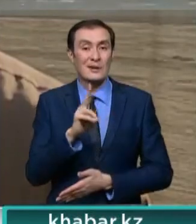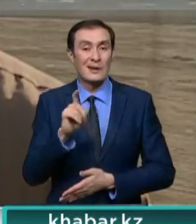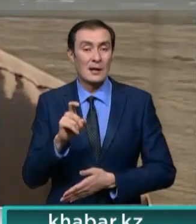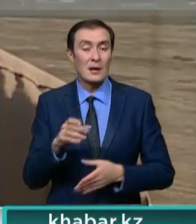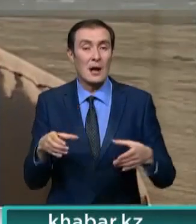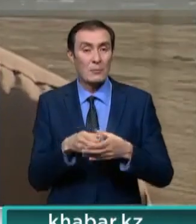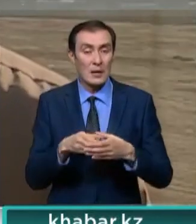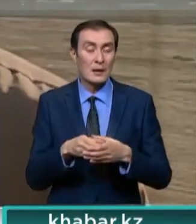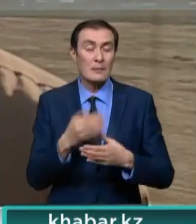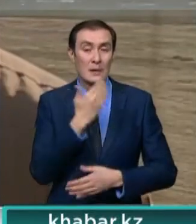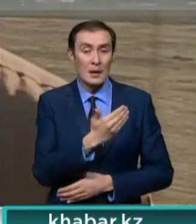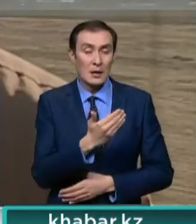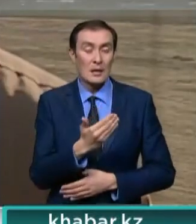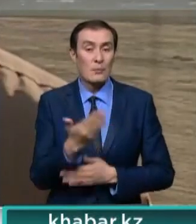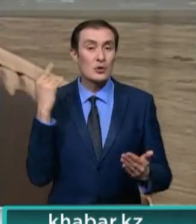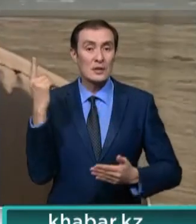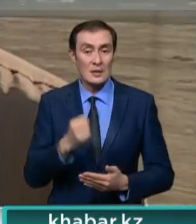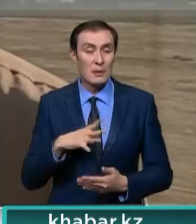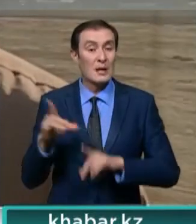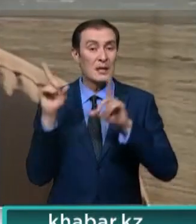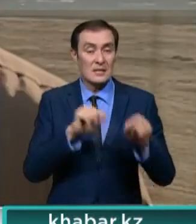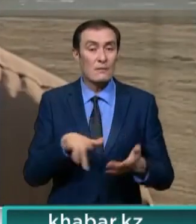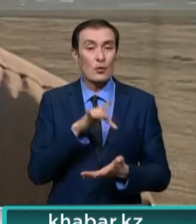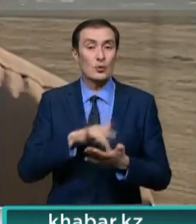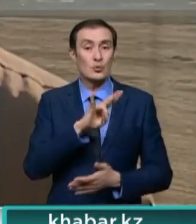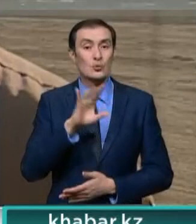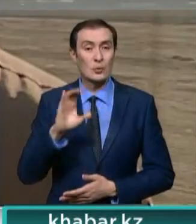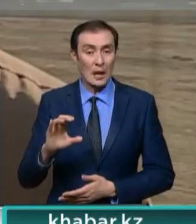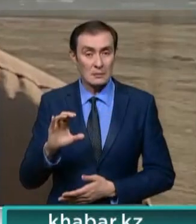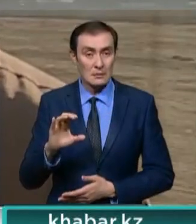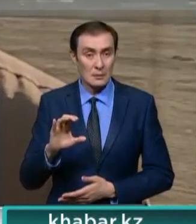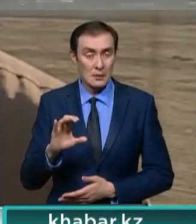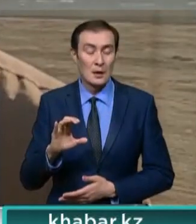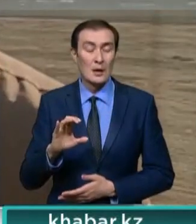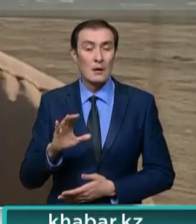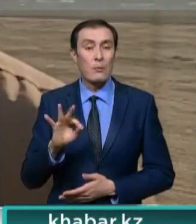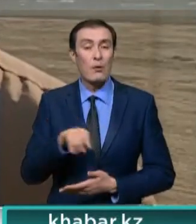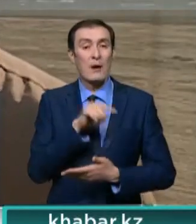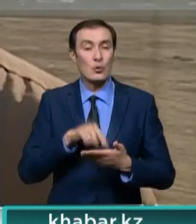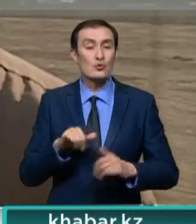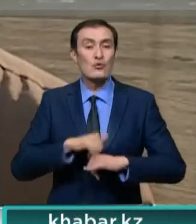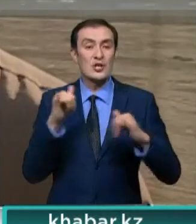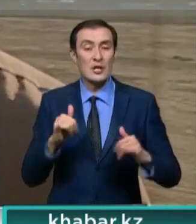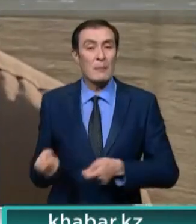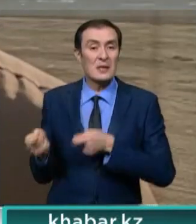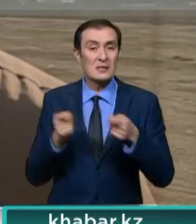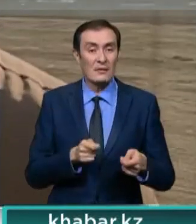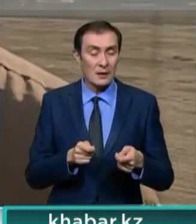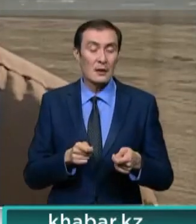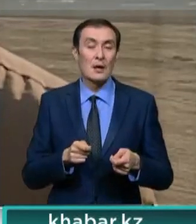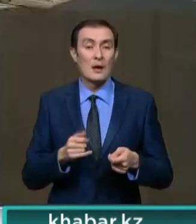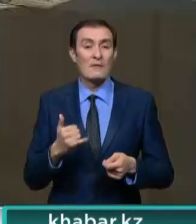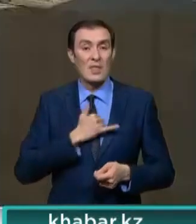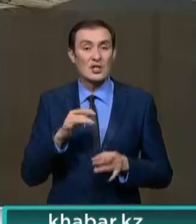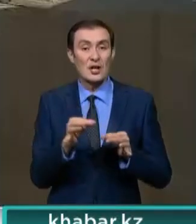Представители областного ЖКХ на той неделе съездили в Нур-Султан. По вопросу увеличения поставки именно в